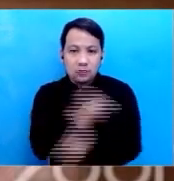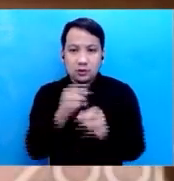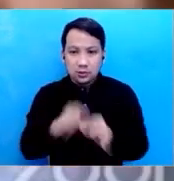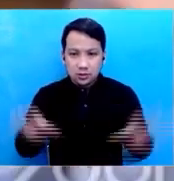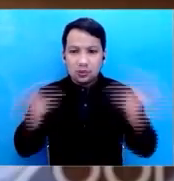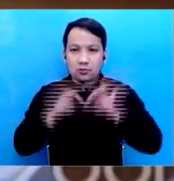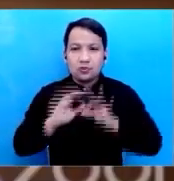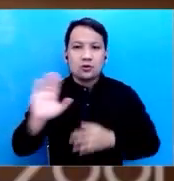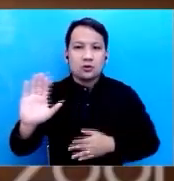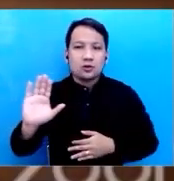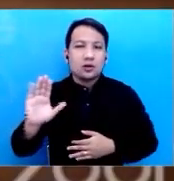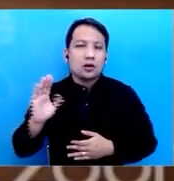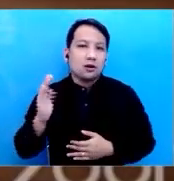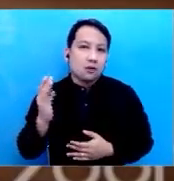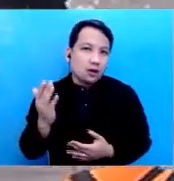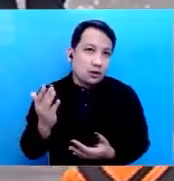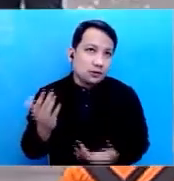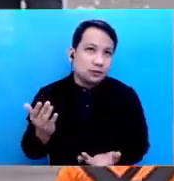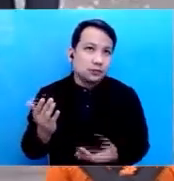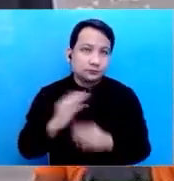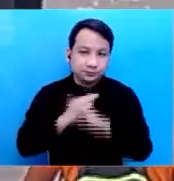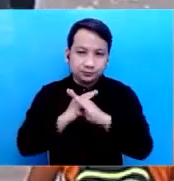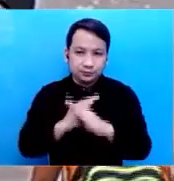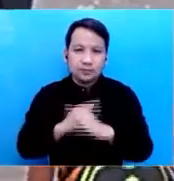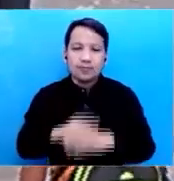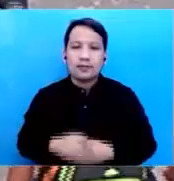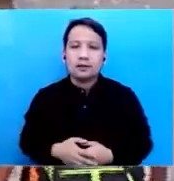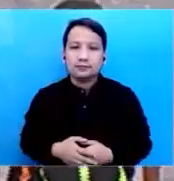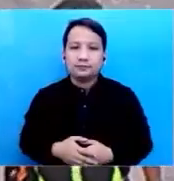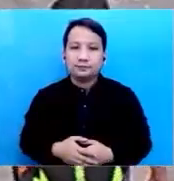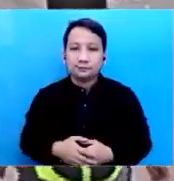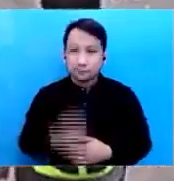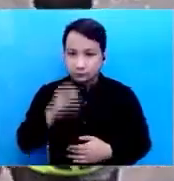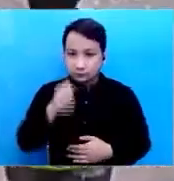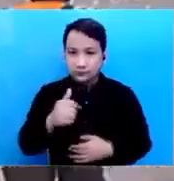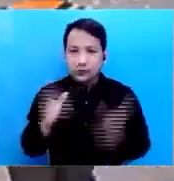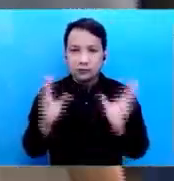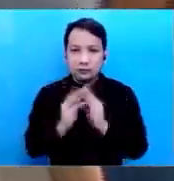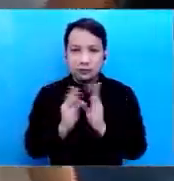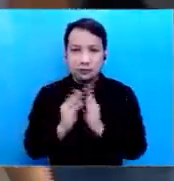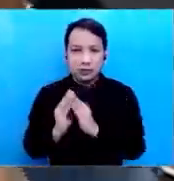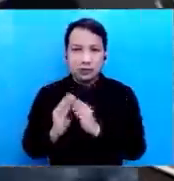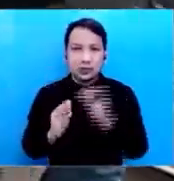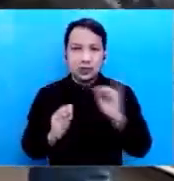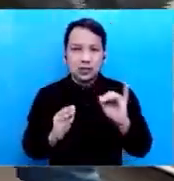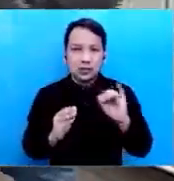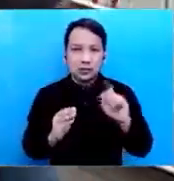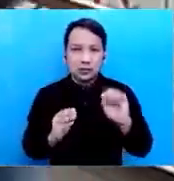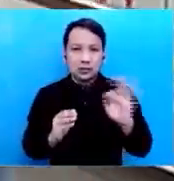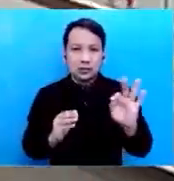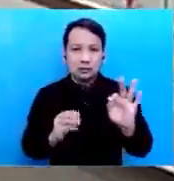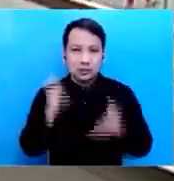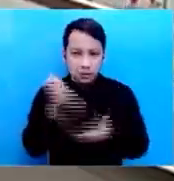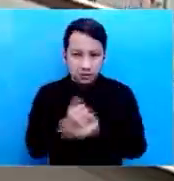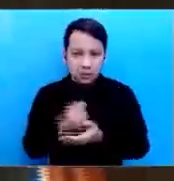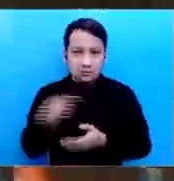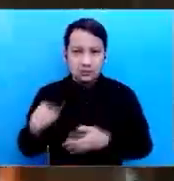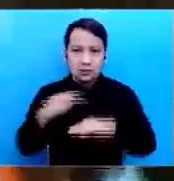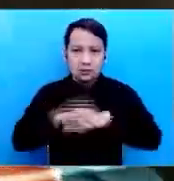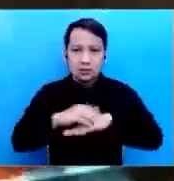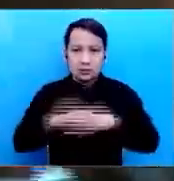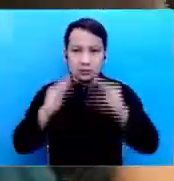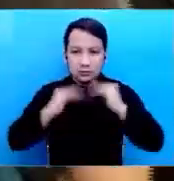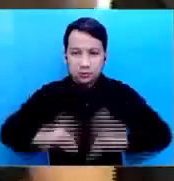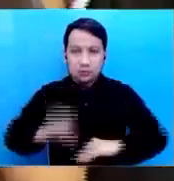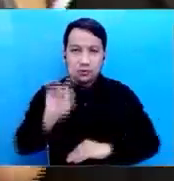their protection. Bukas magmi-meeting ang IATF kung aaprubahan ang Alert Level 1